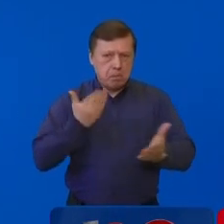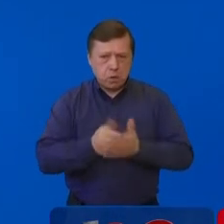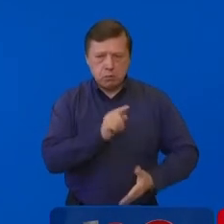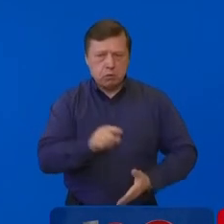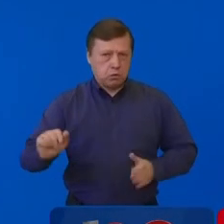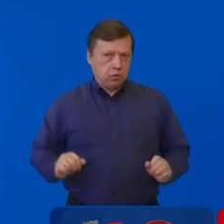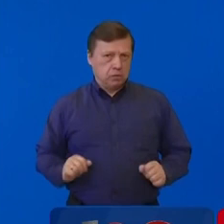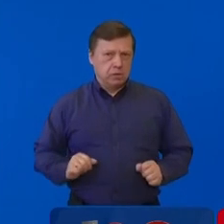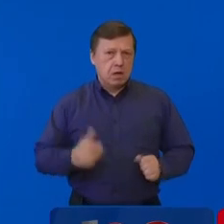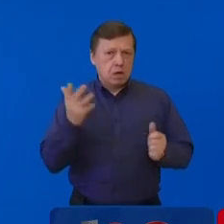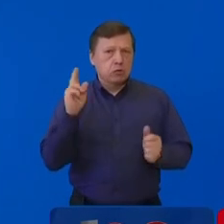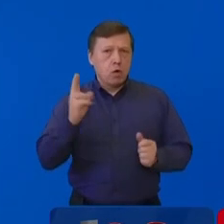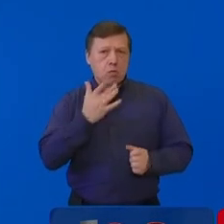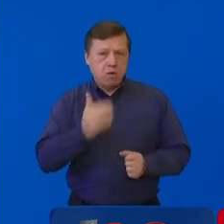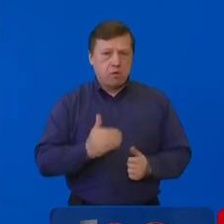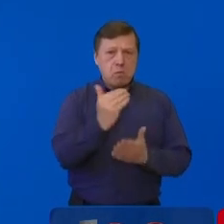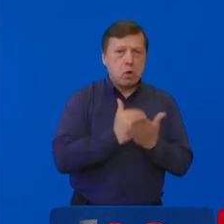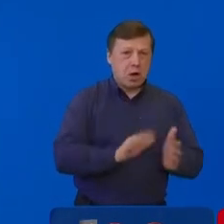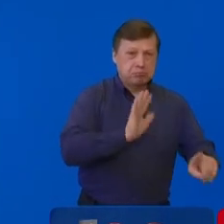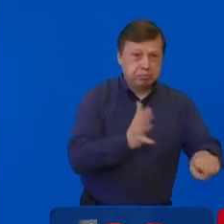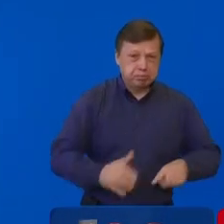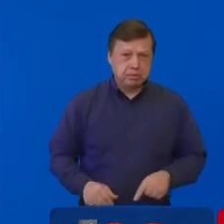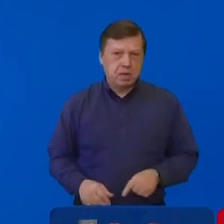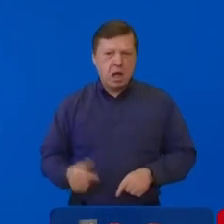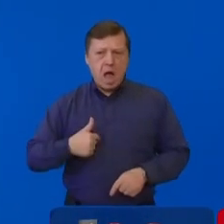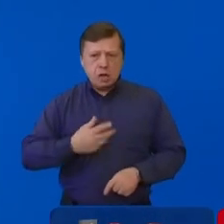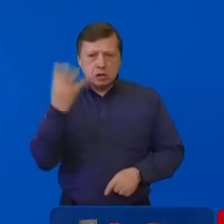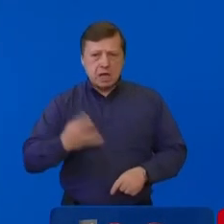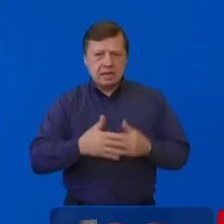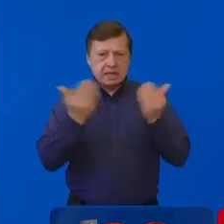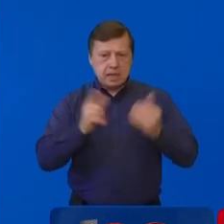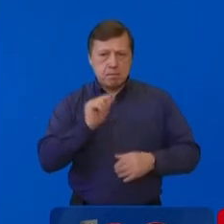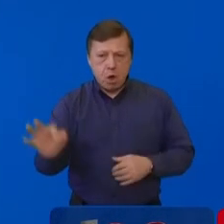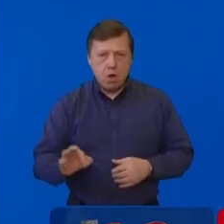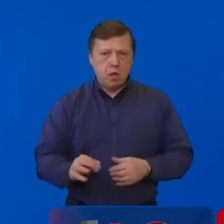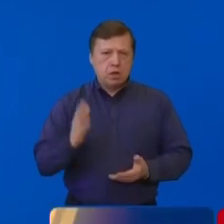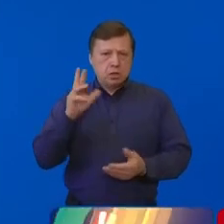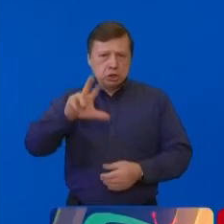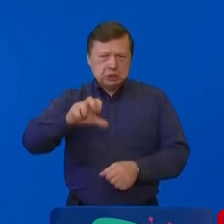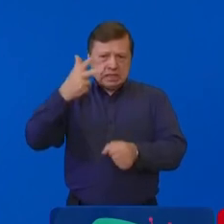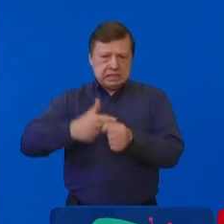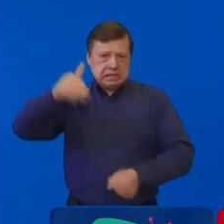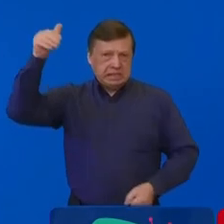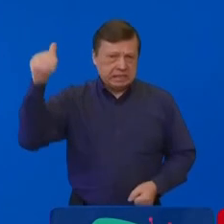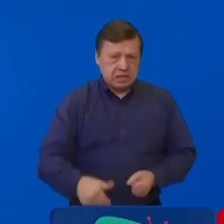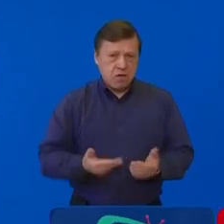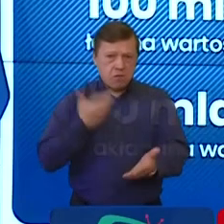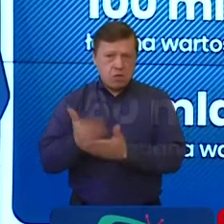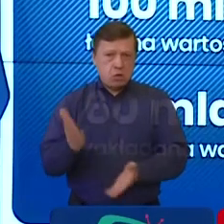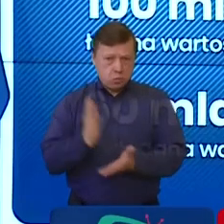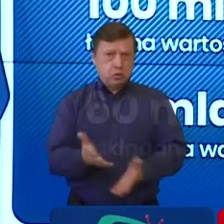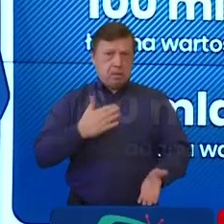Jeśli ktoś mówi o tym, że program nie działa, a my po 4 dniach mamy już 330 tysięcy